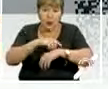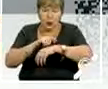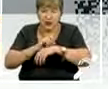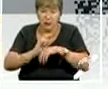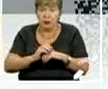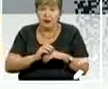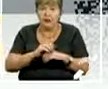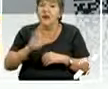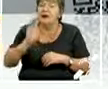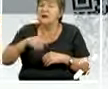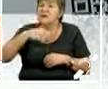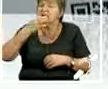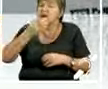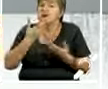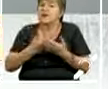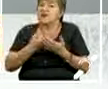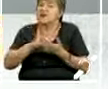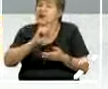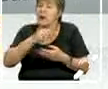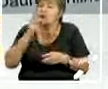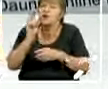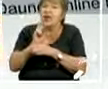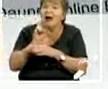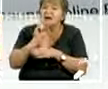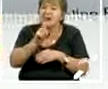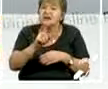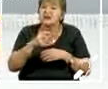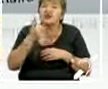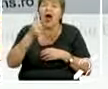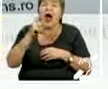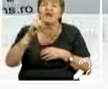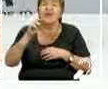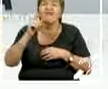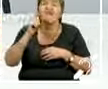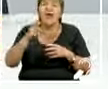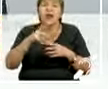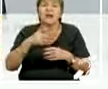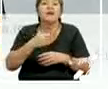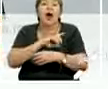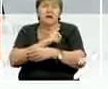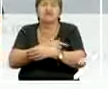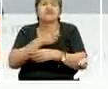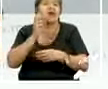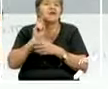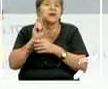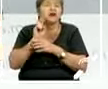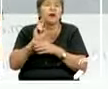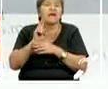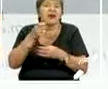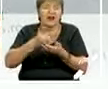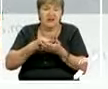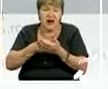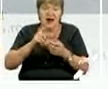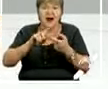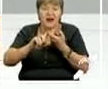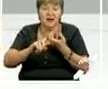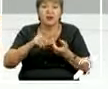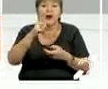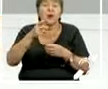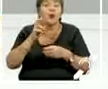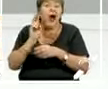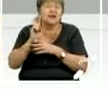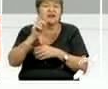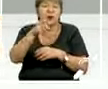ce nu au atras atenția și celor de la ASF în legătură cu tarifele pentru polițele RCA emise de